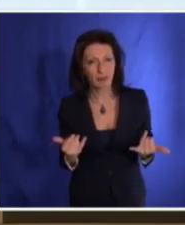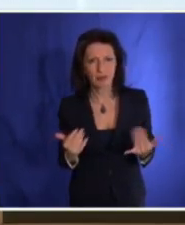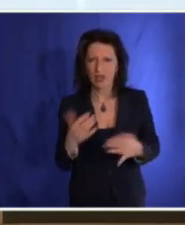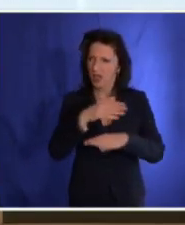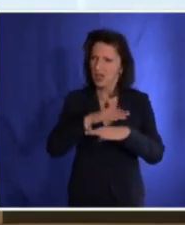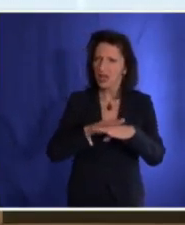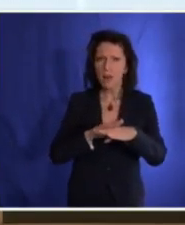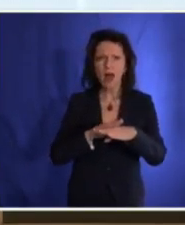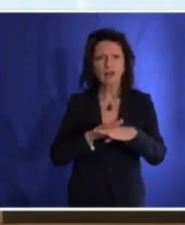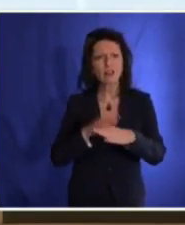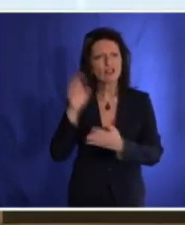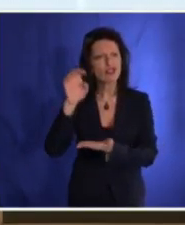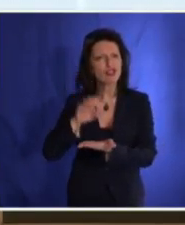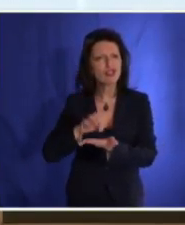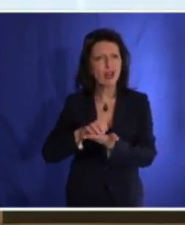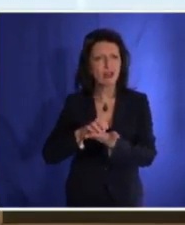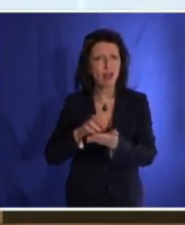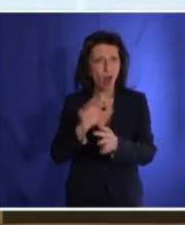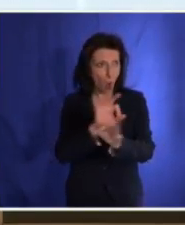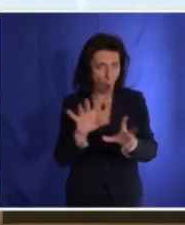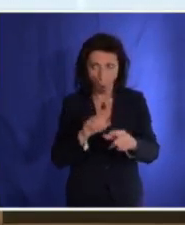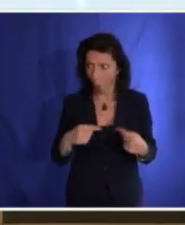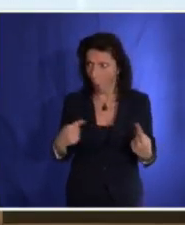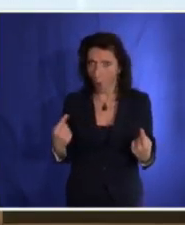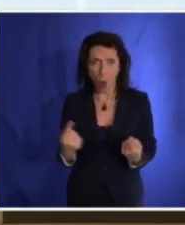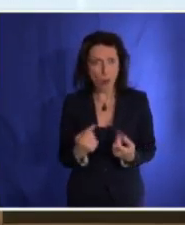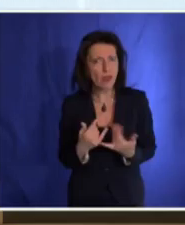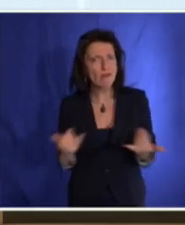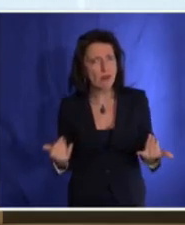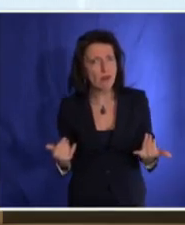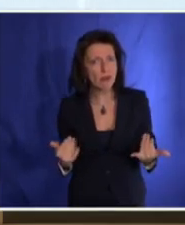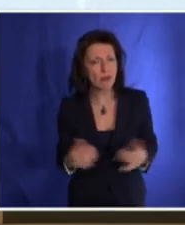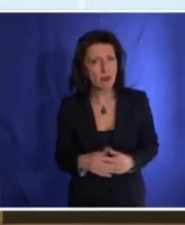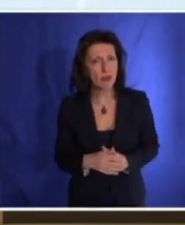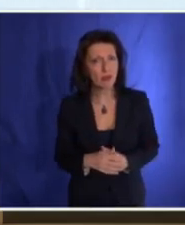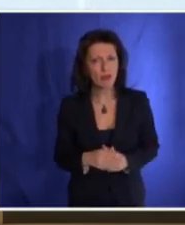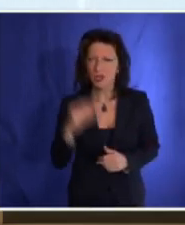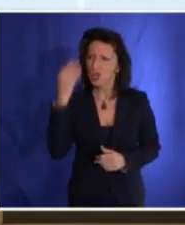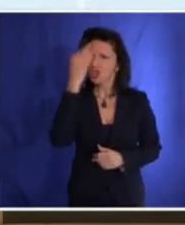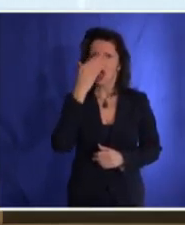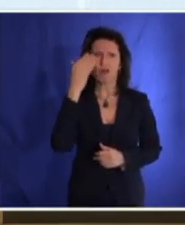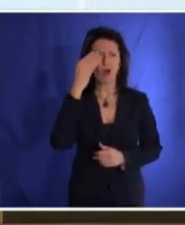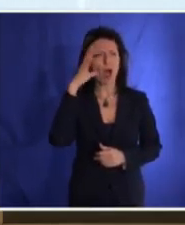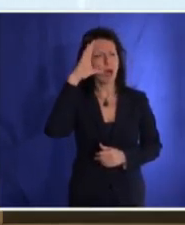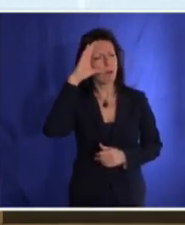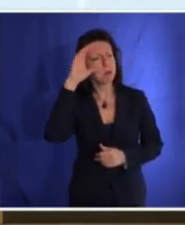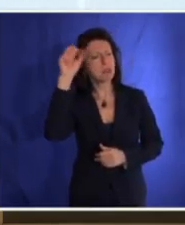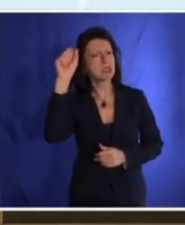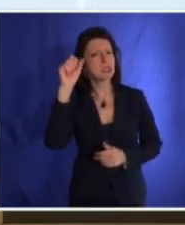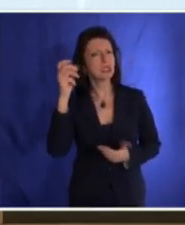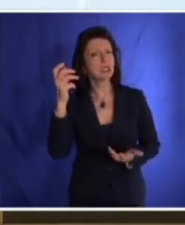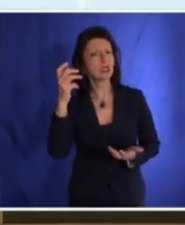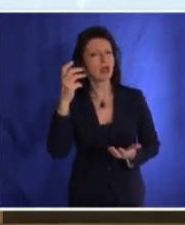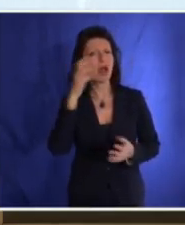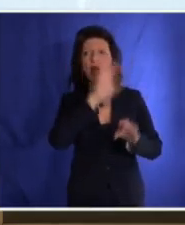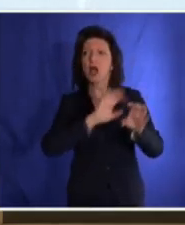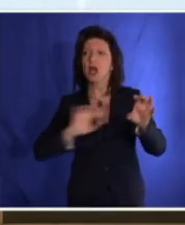Städte ohne uns? Was wären unsere Bezirke und Regionen ohne